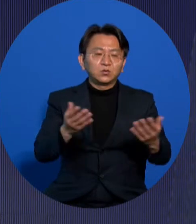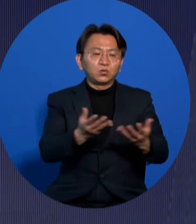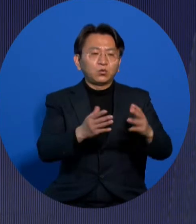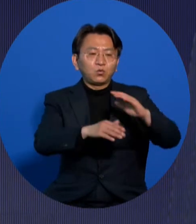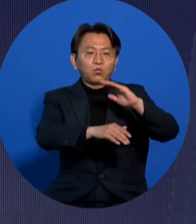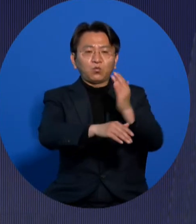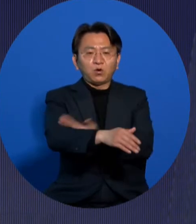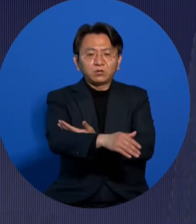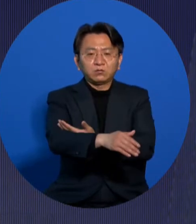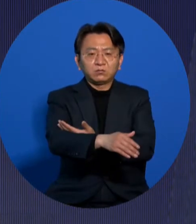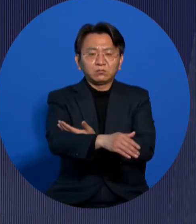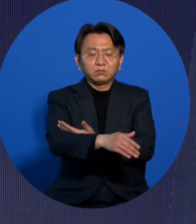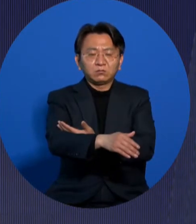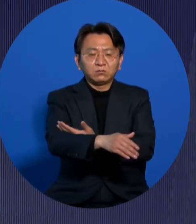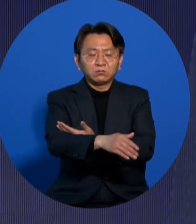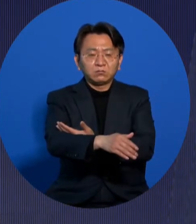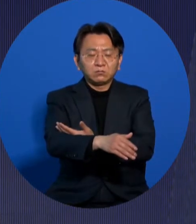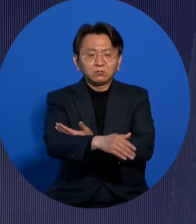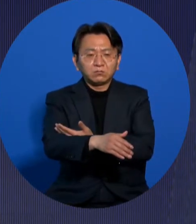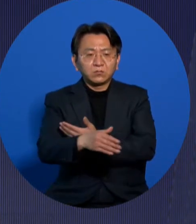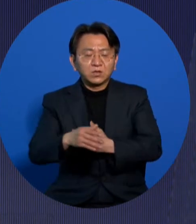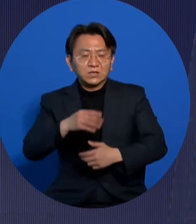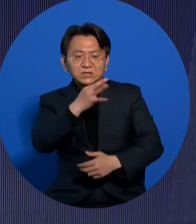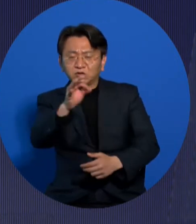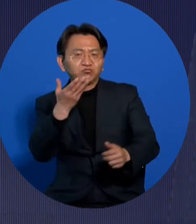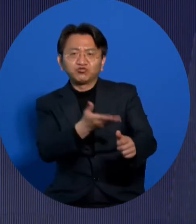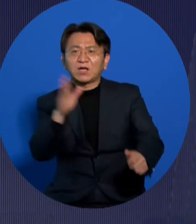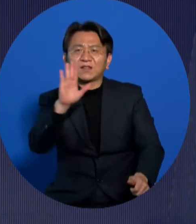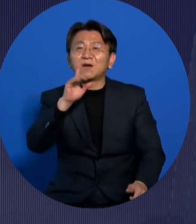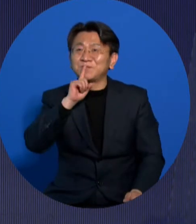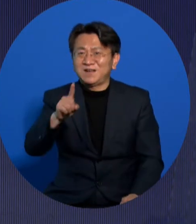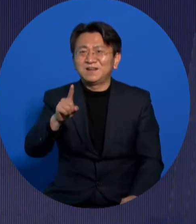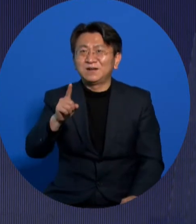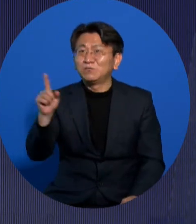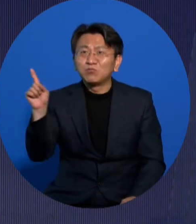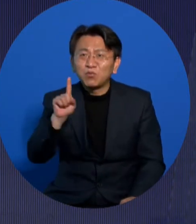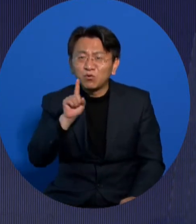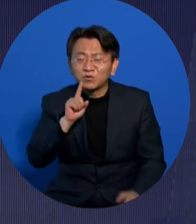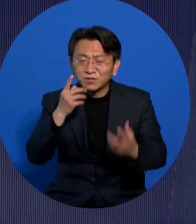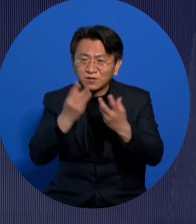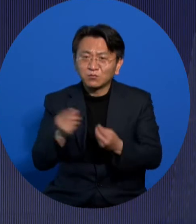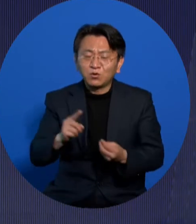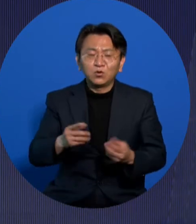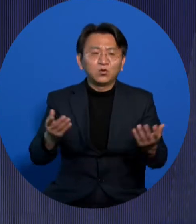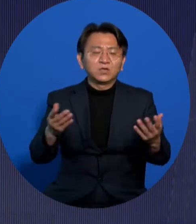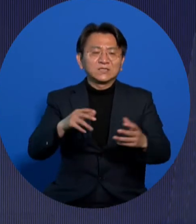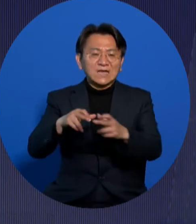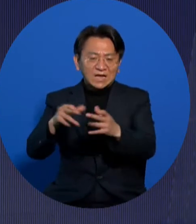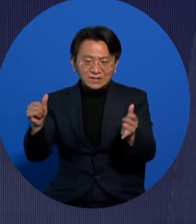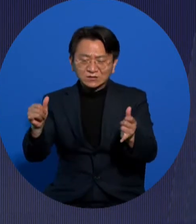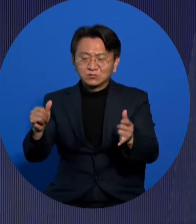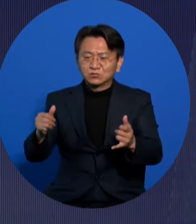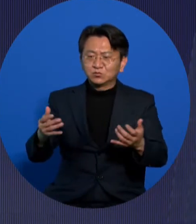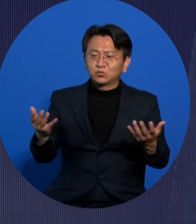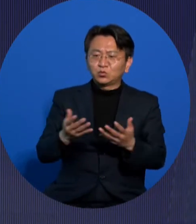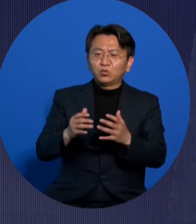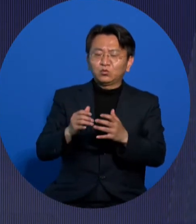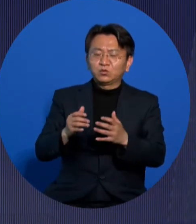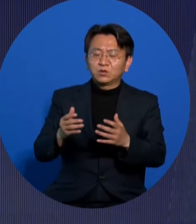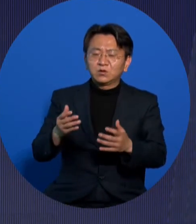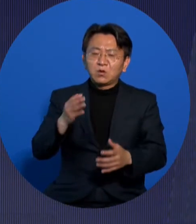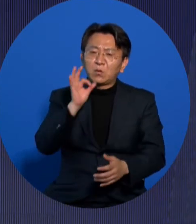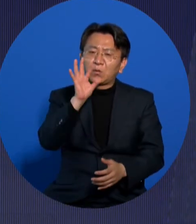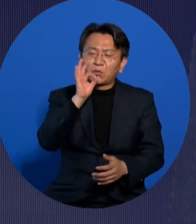대우받지 않는다라는 말이 있습니다. 이는 장애인이 노동자일 수 없게 만드는 각종